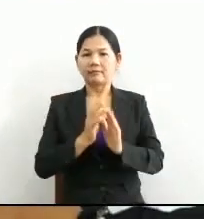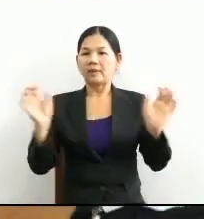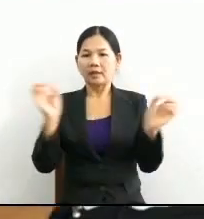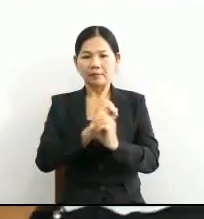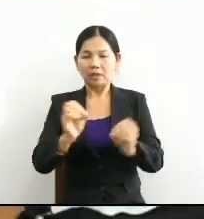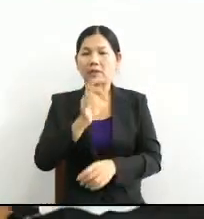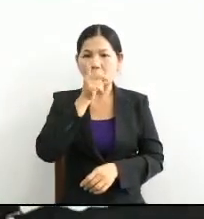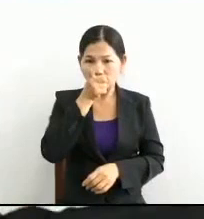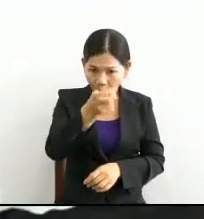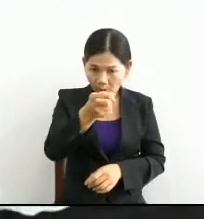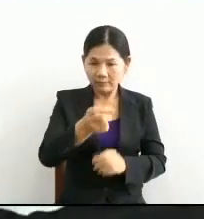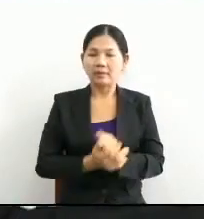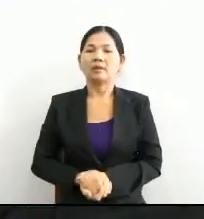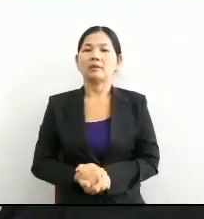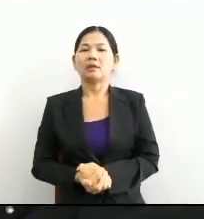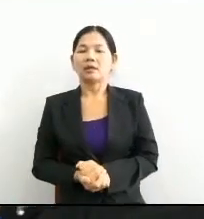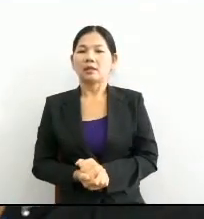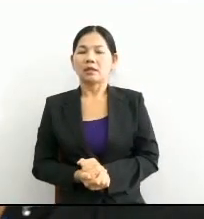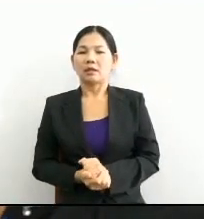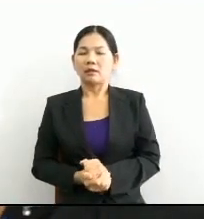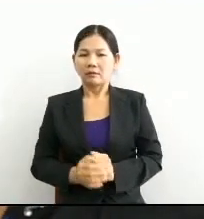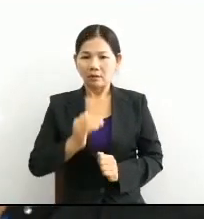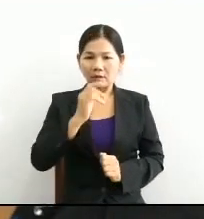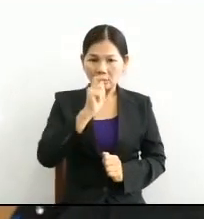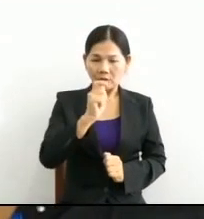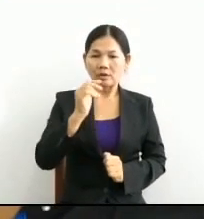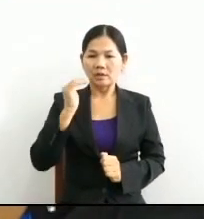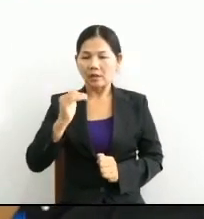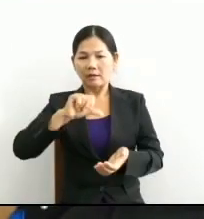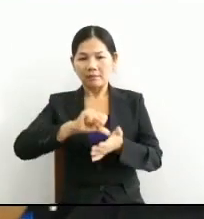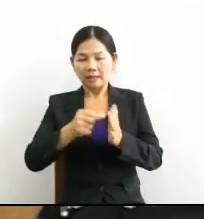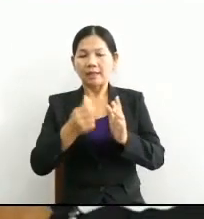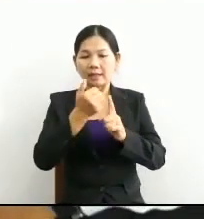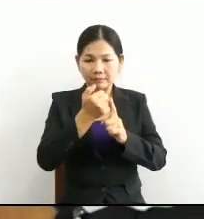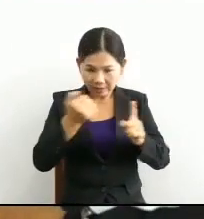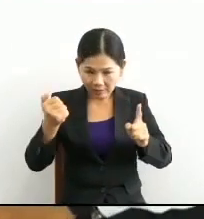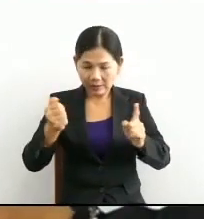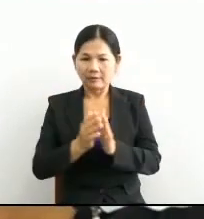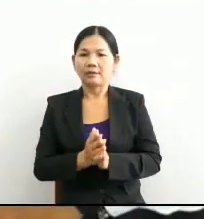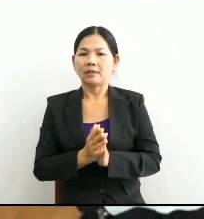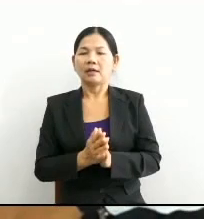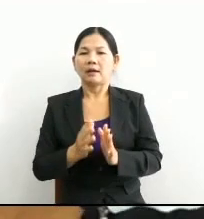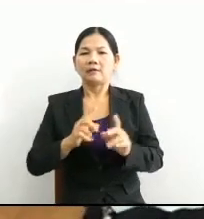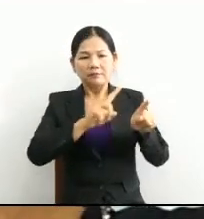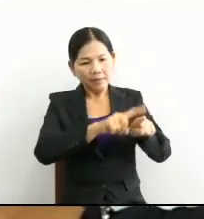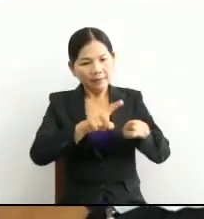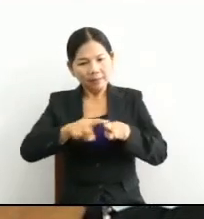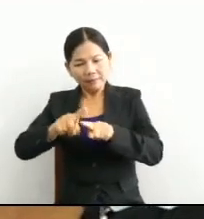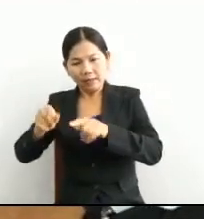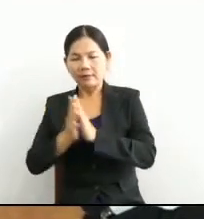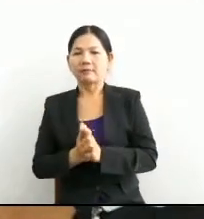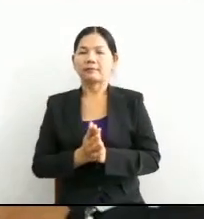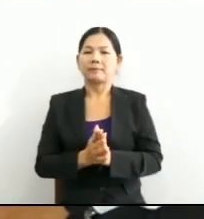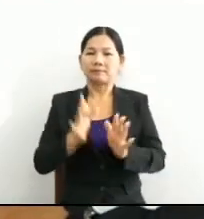xa lạp rùa thân ạ biết chi niếm miên này thà xăm phó plaik